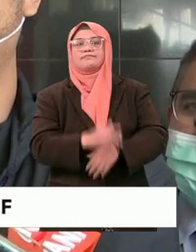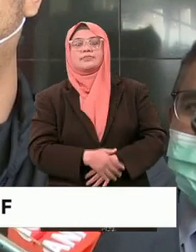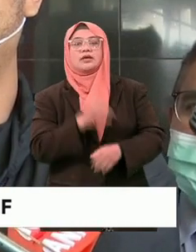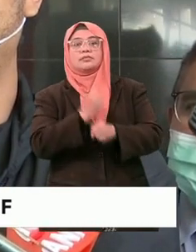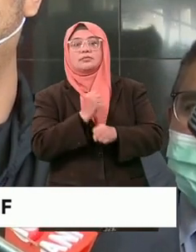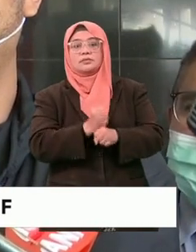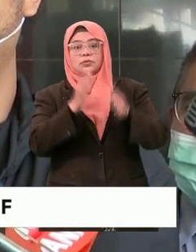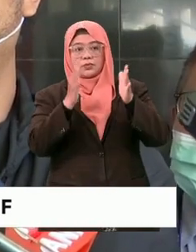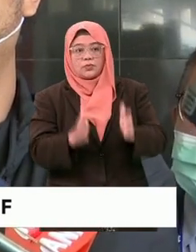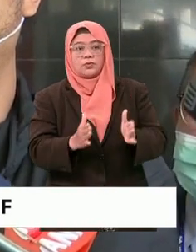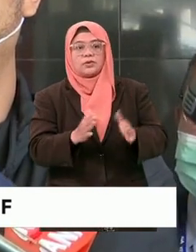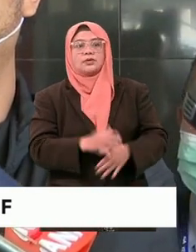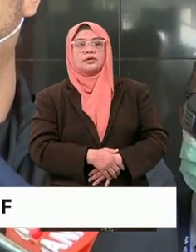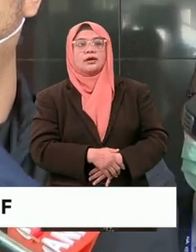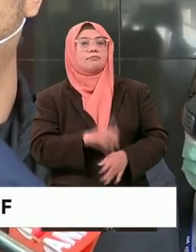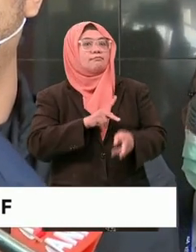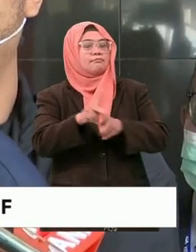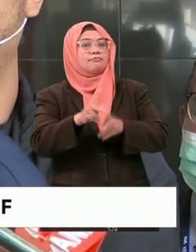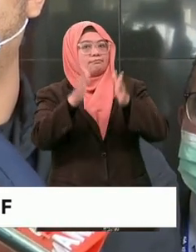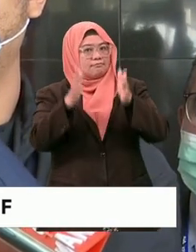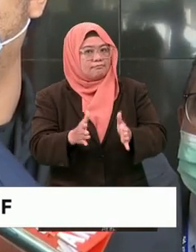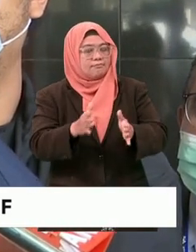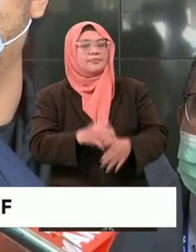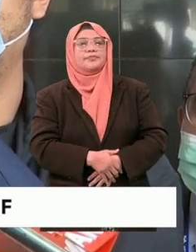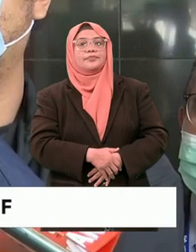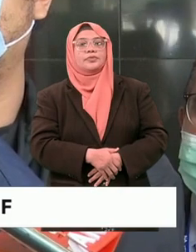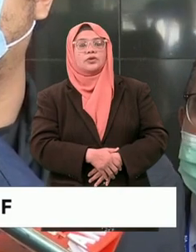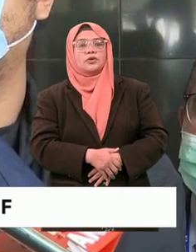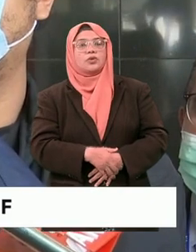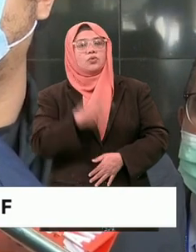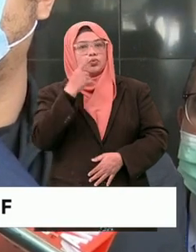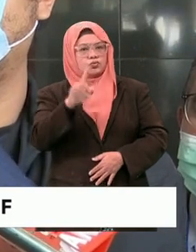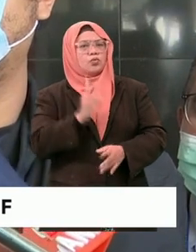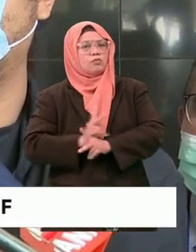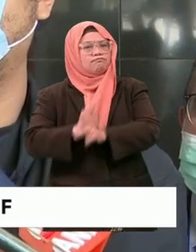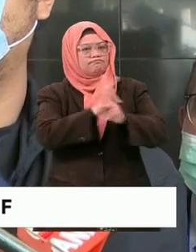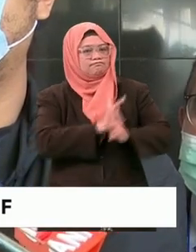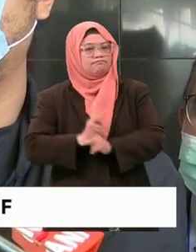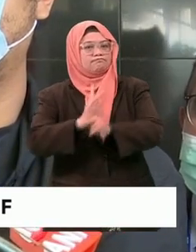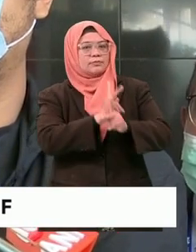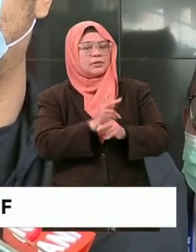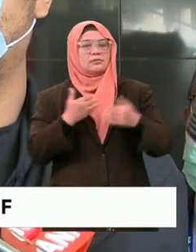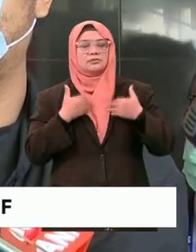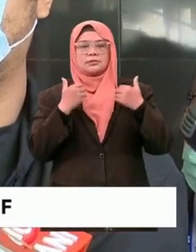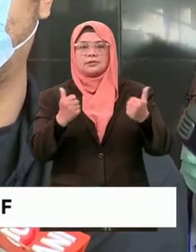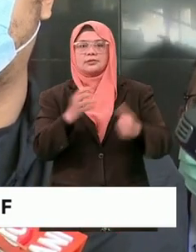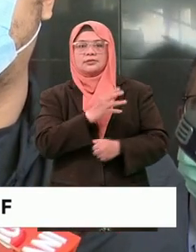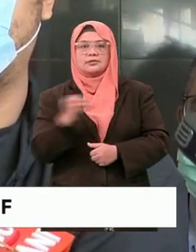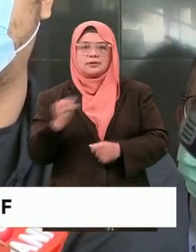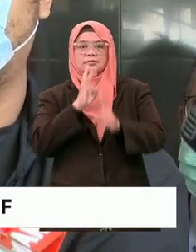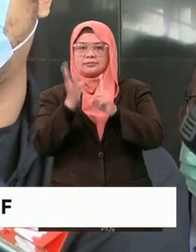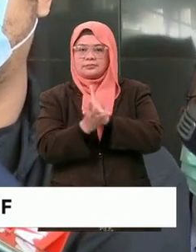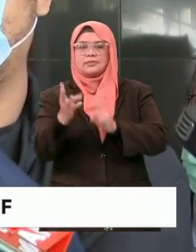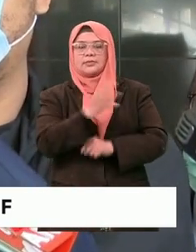pekerja-pekerja yang ataupun pakai-pakai yang diperlukan untuk menjaga kesehatan dan juga kebajikan